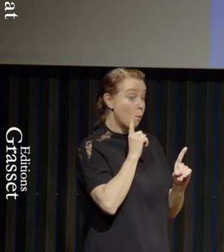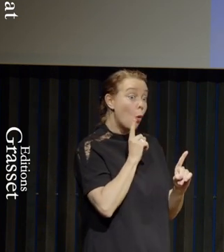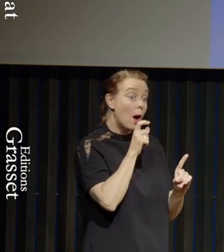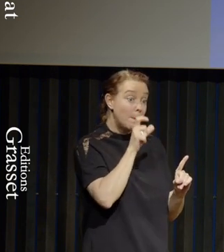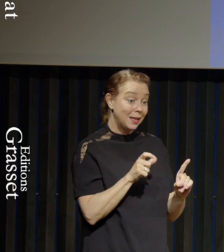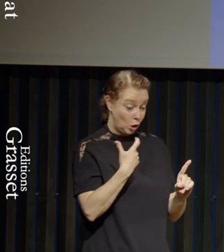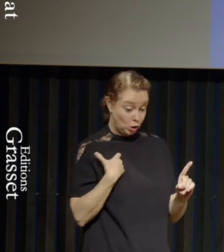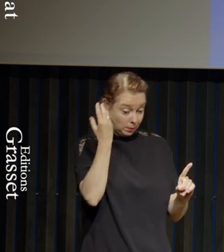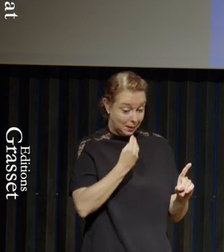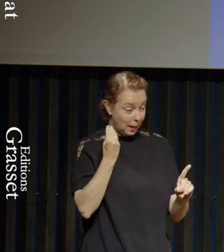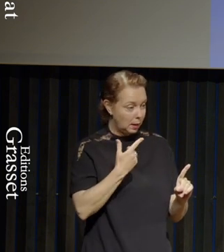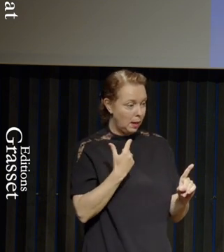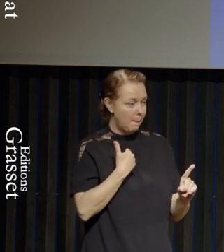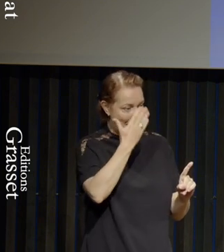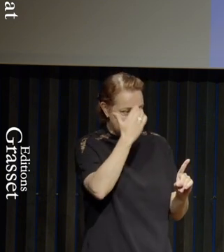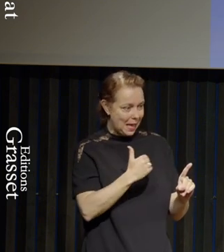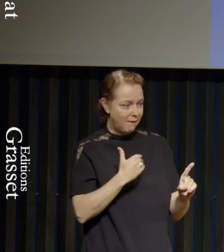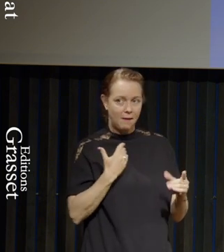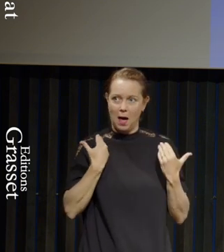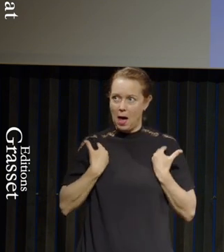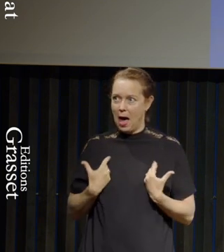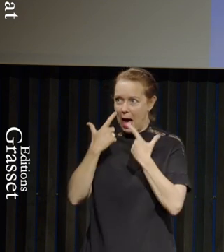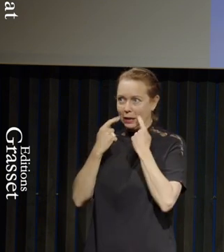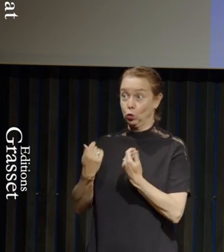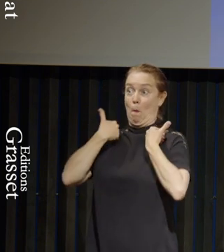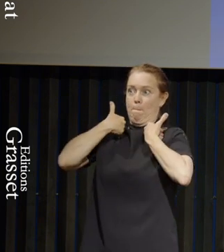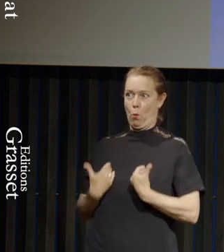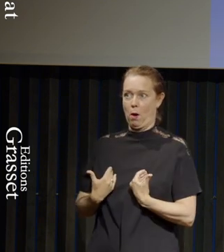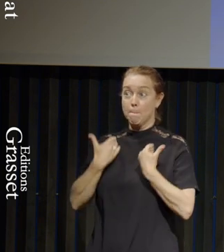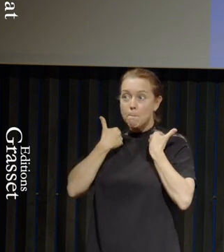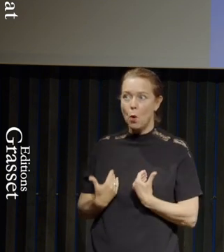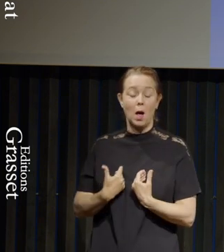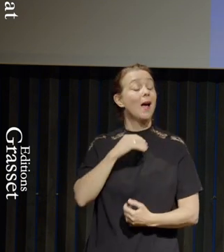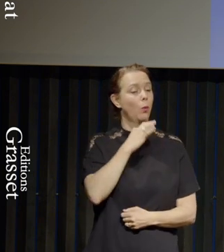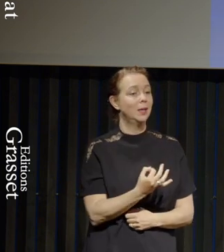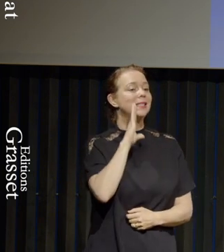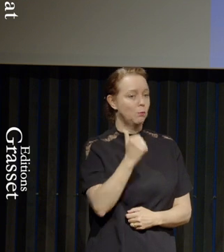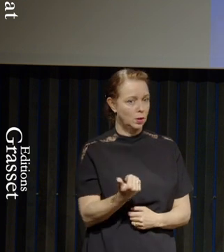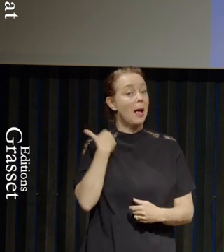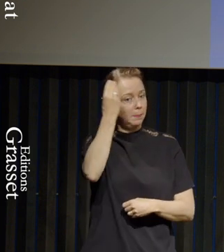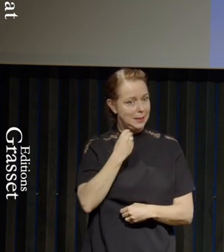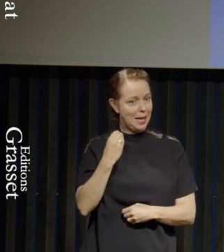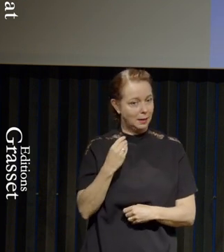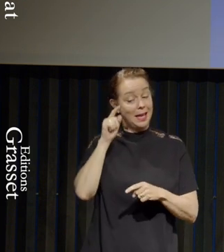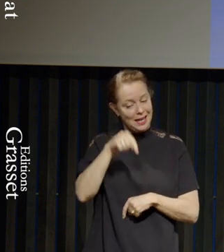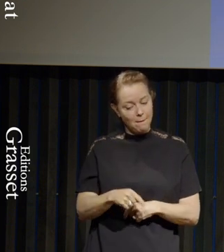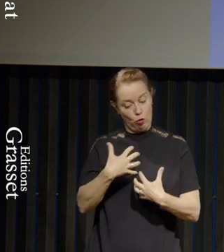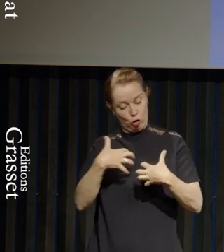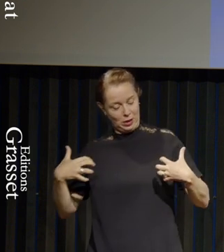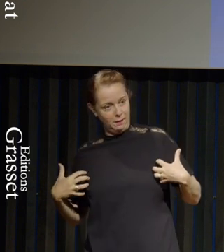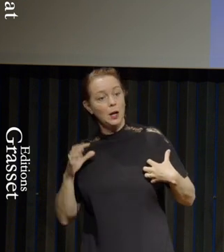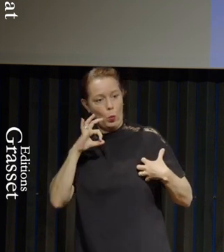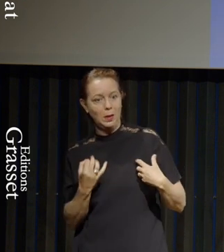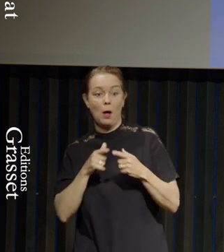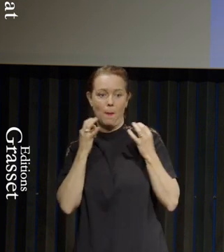cette personne-là. De sorte que quand on est psychiatre, en fait, il faut être et scientifique et littéraire. Alors, c'est